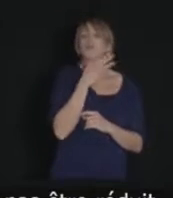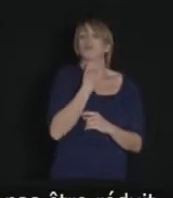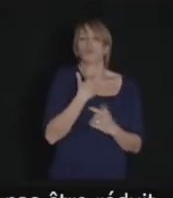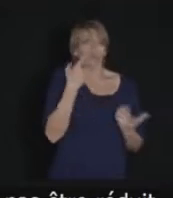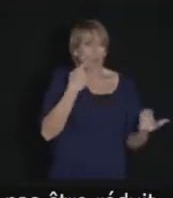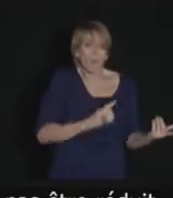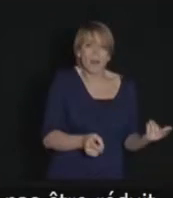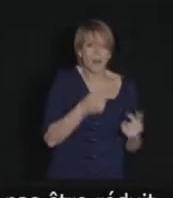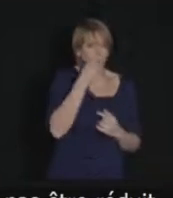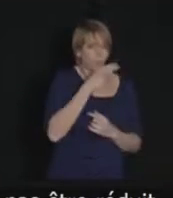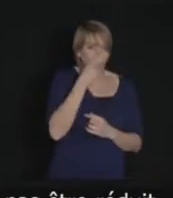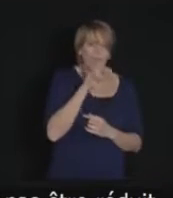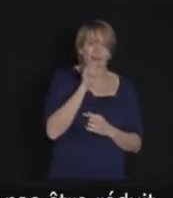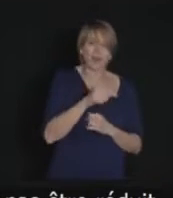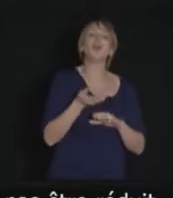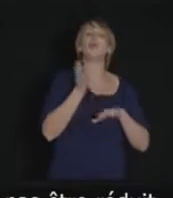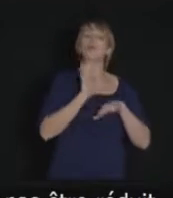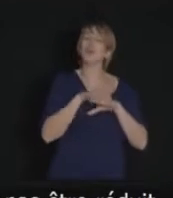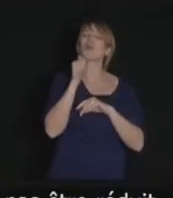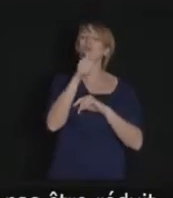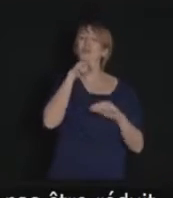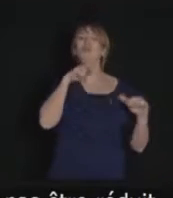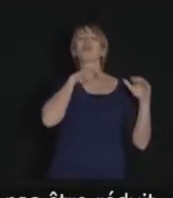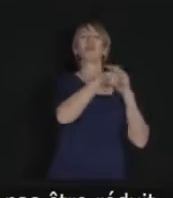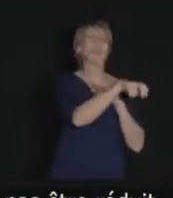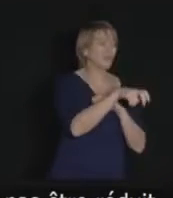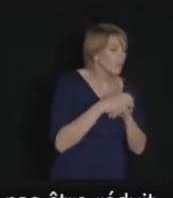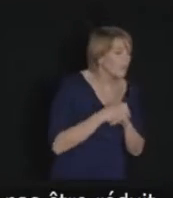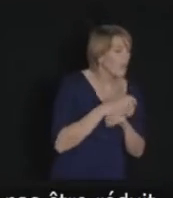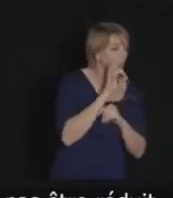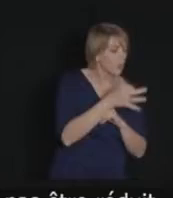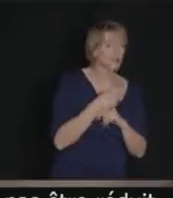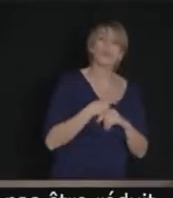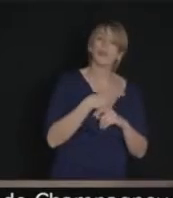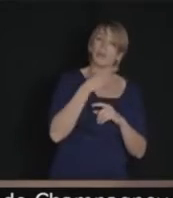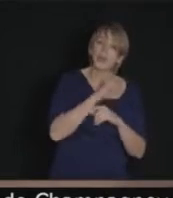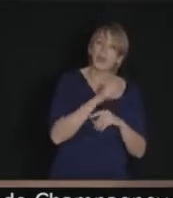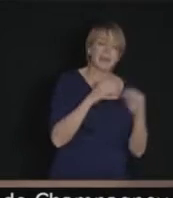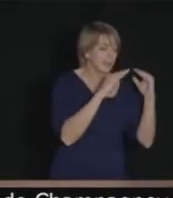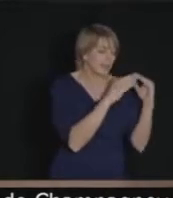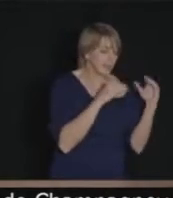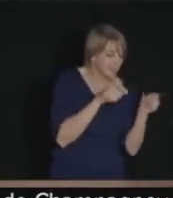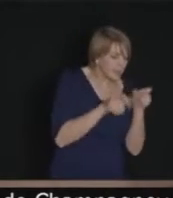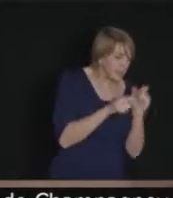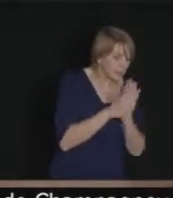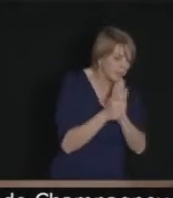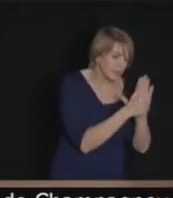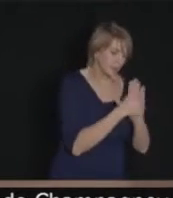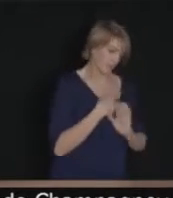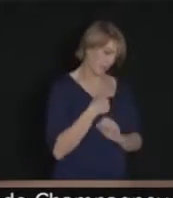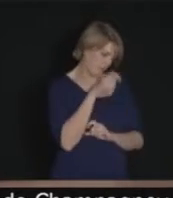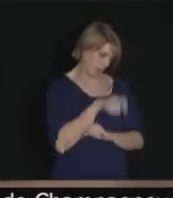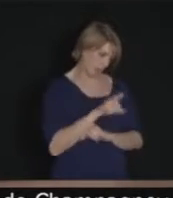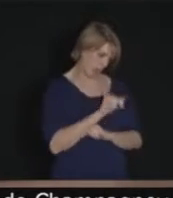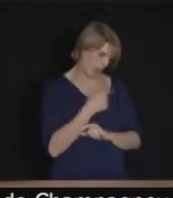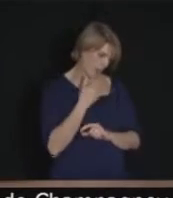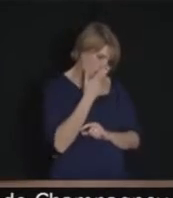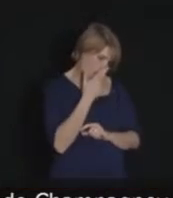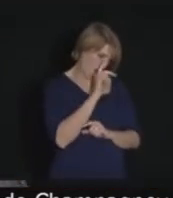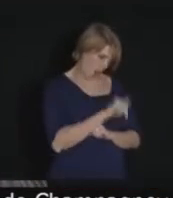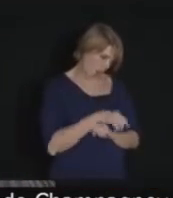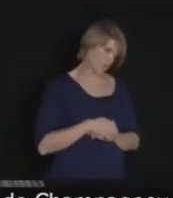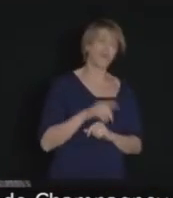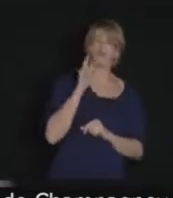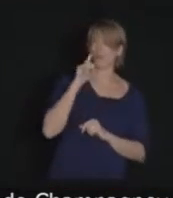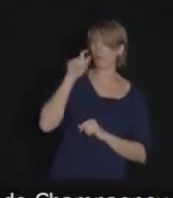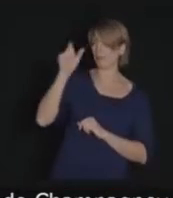sont assurés en allant voir un portrait qui se trouvait là où on voyait le mage Balthazar, qui est noir. Alors ils ont dit, ah ben oui, c'est possible, mais alors comment se